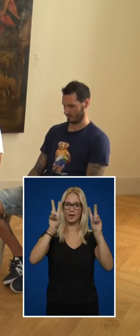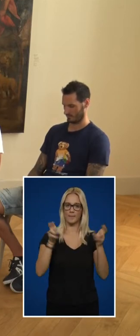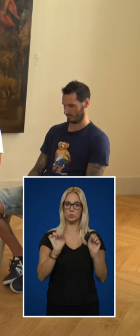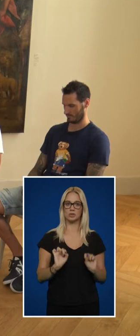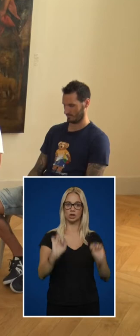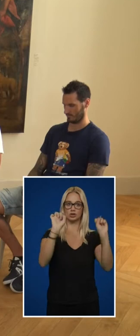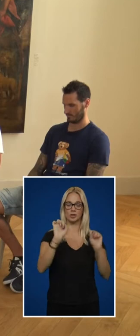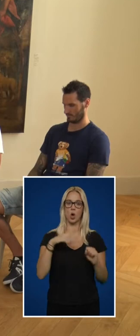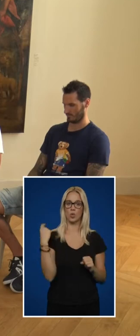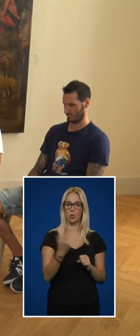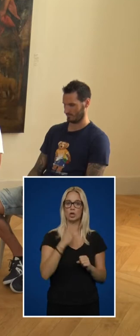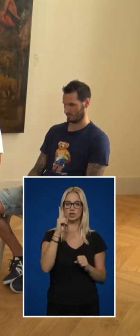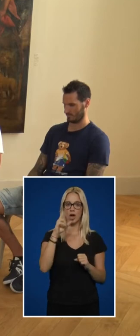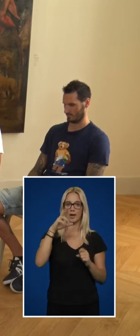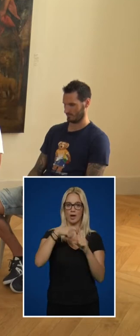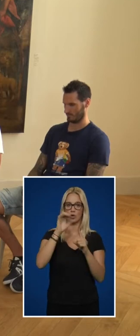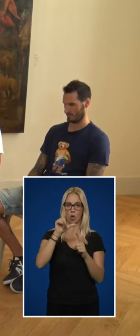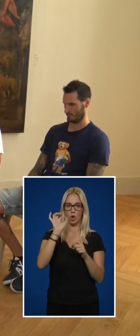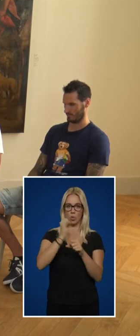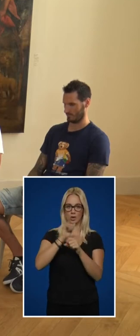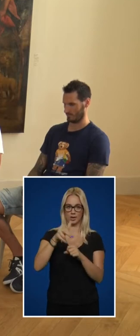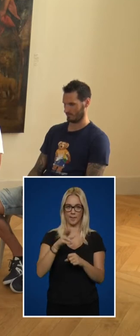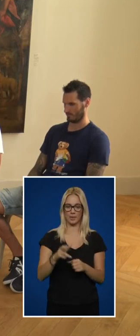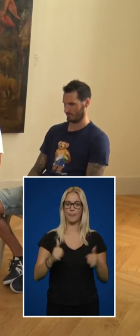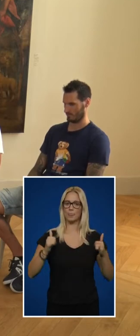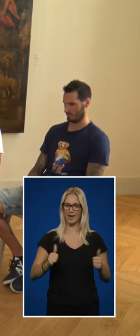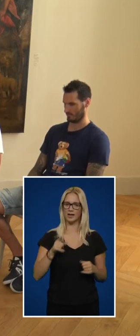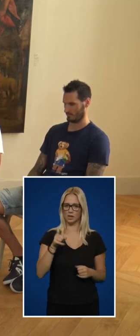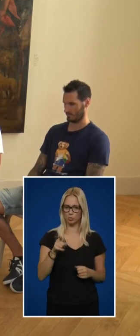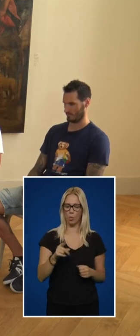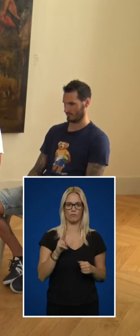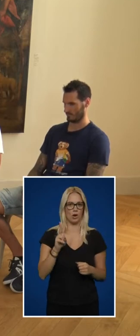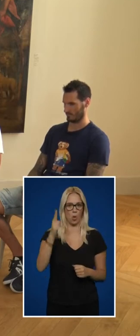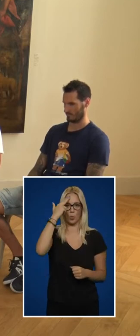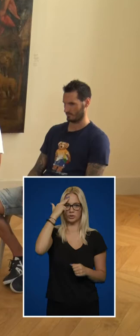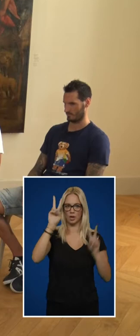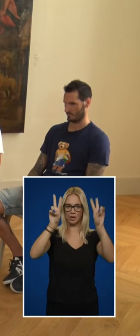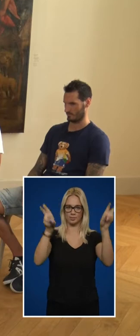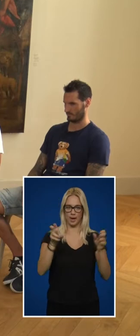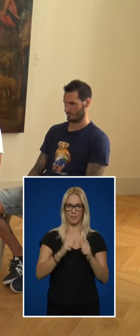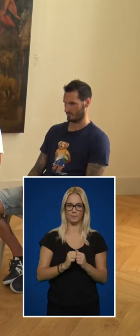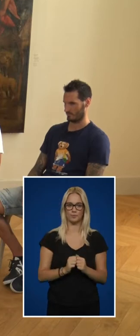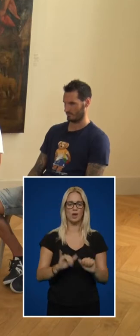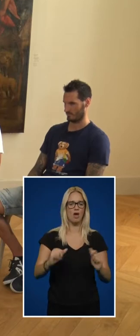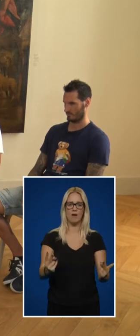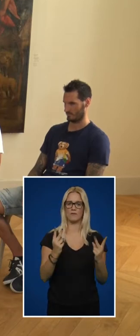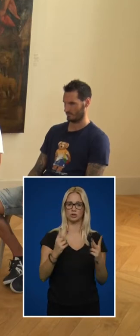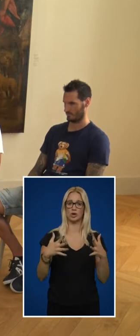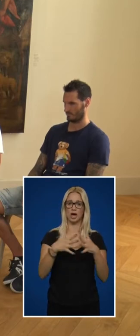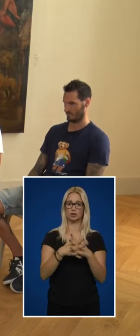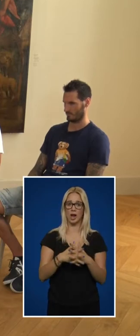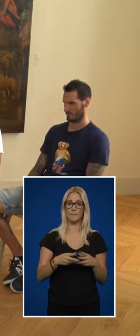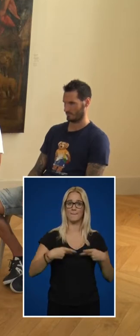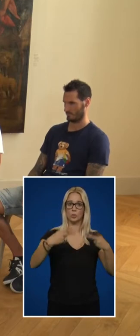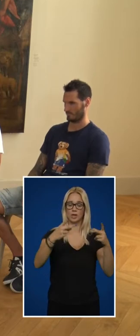Ključno je građane poslati građanima poruku da je neophodna promjena ponašanja kada je u pitanju